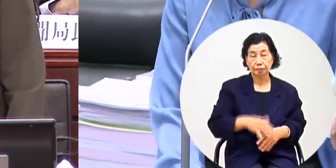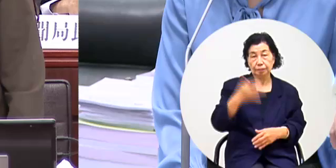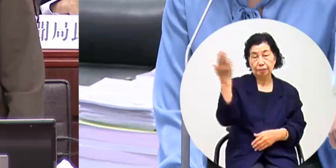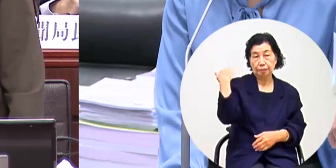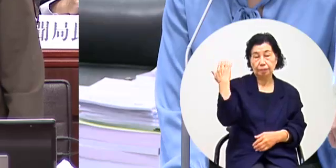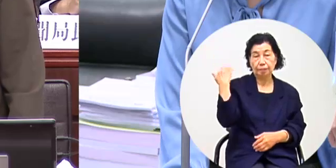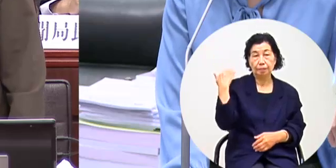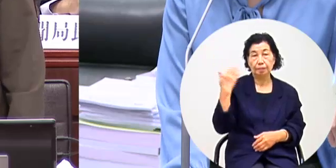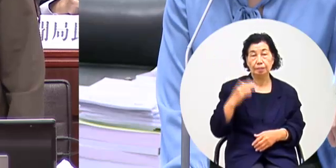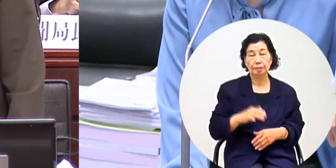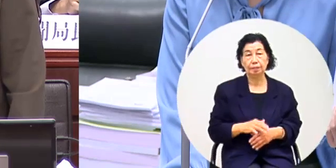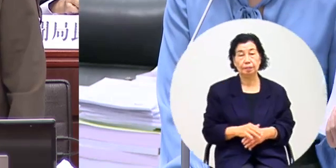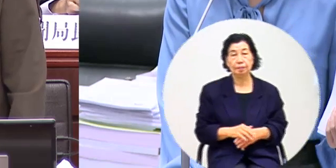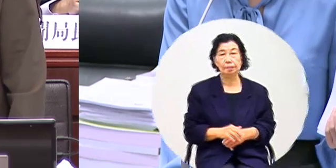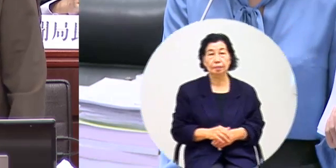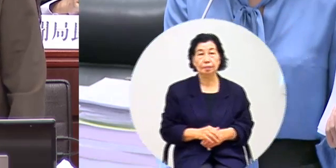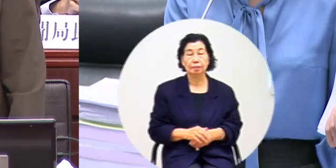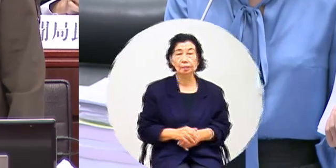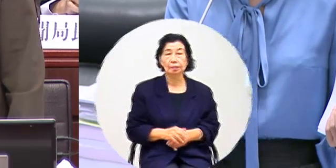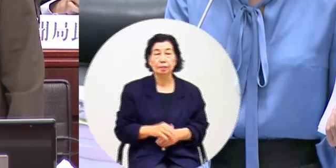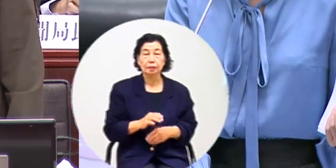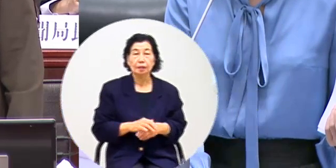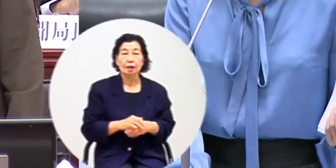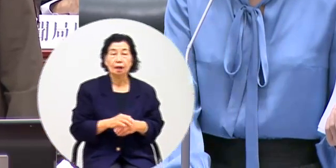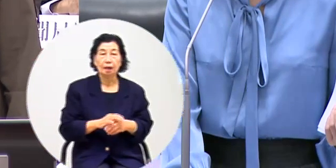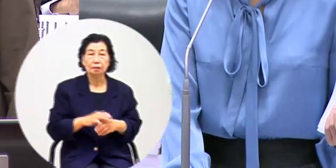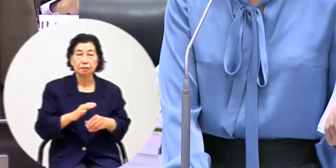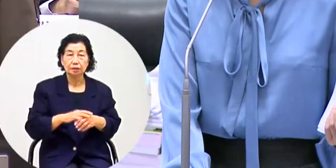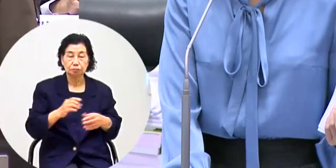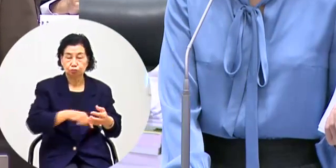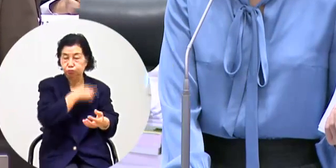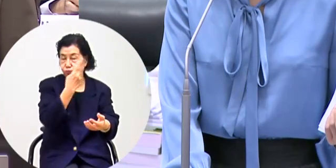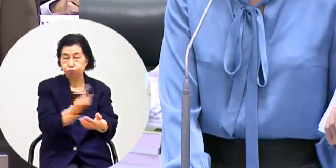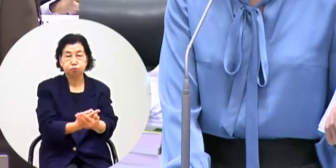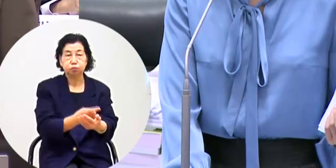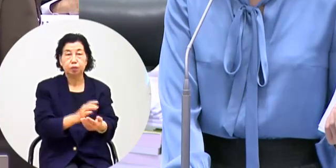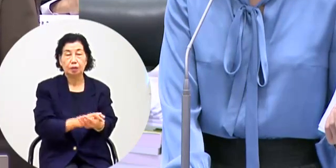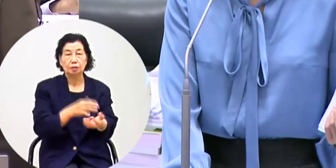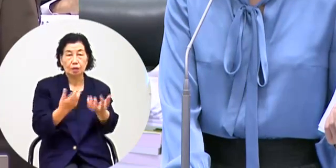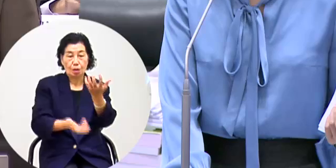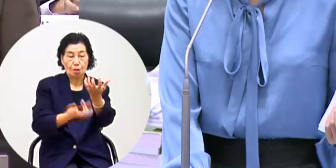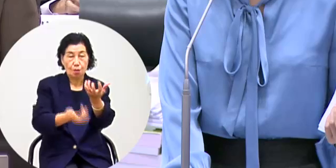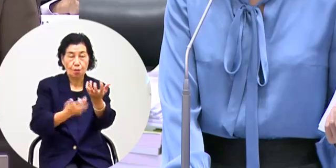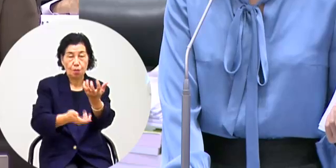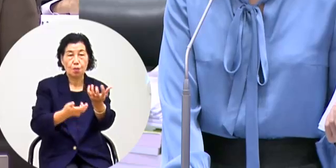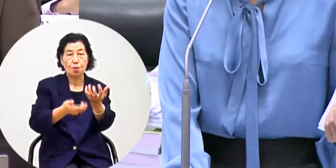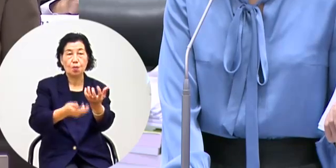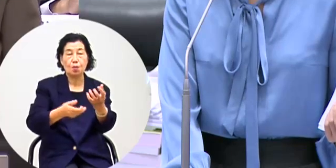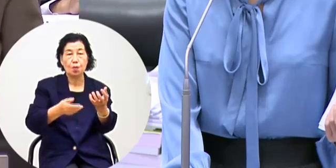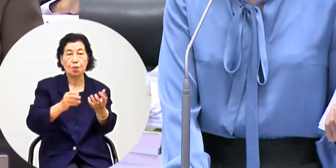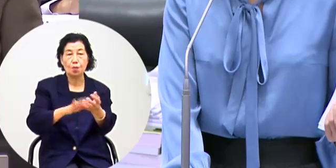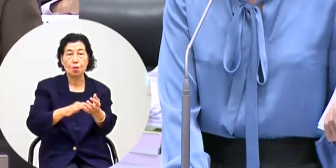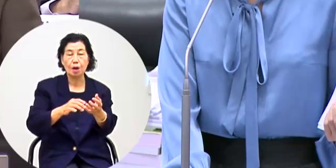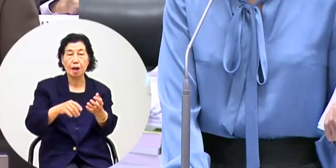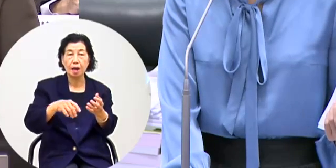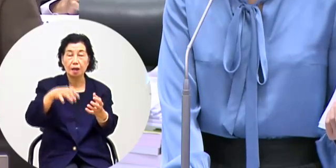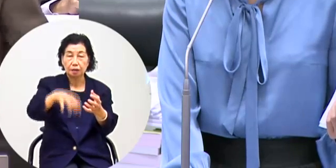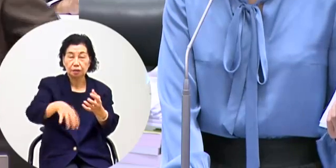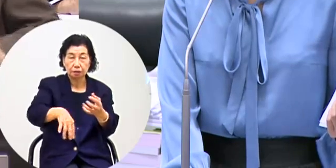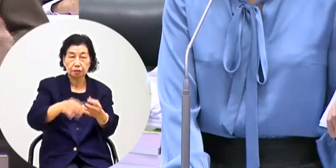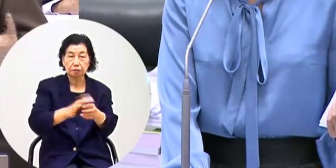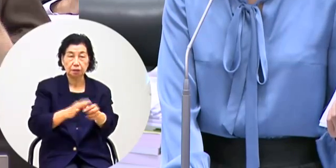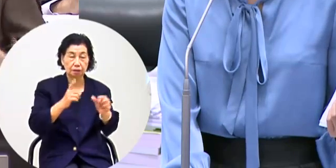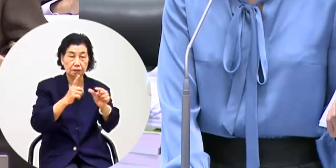的整个焚化炉中央在一个经费上也有益助，所以中央在一个县市之